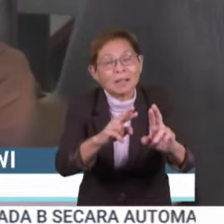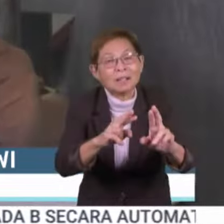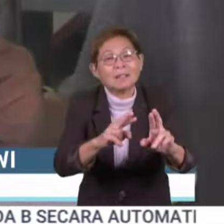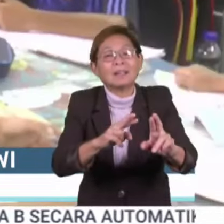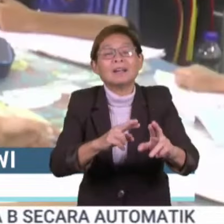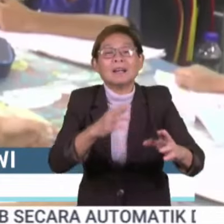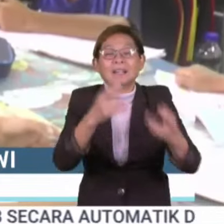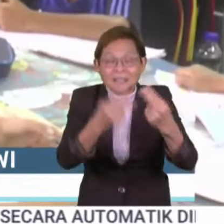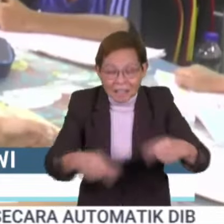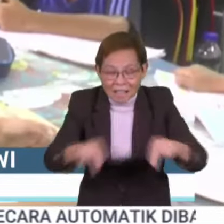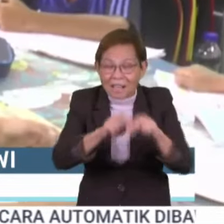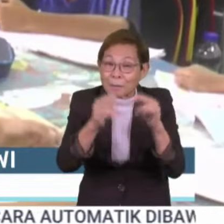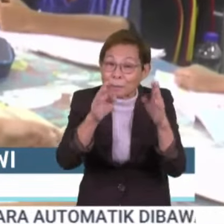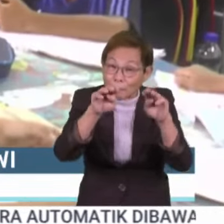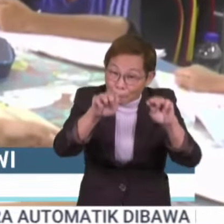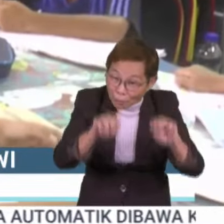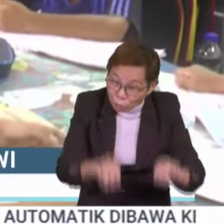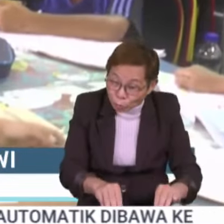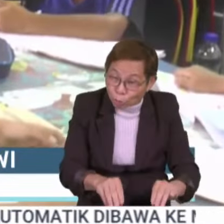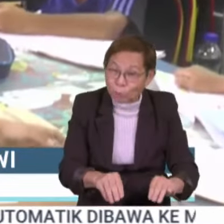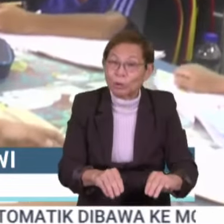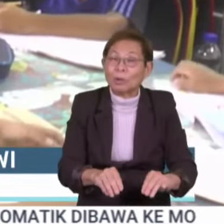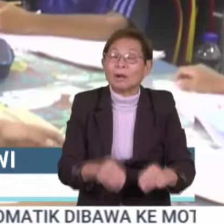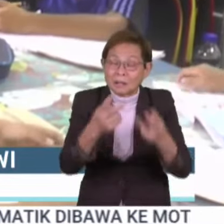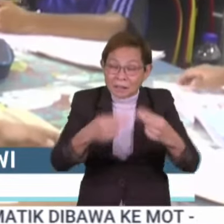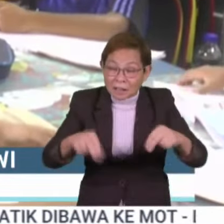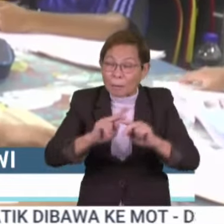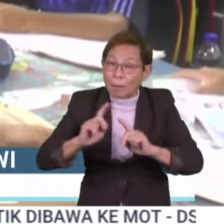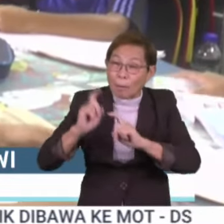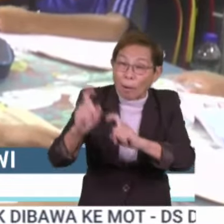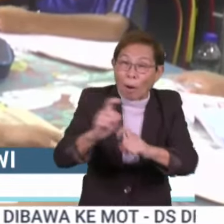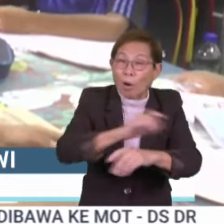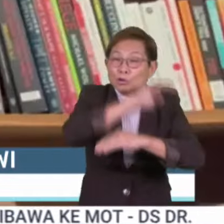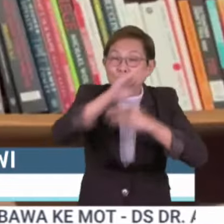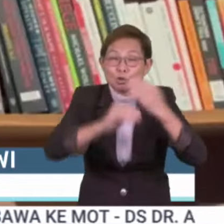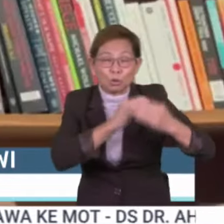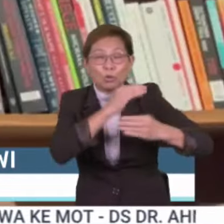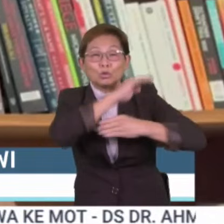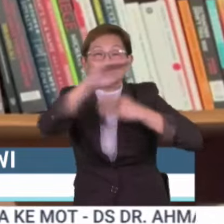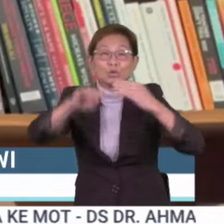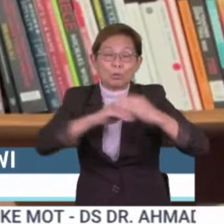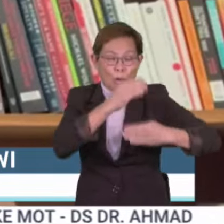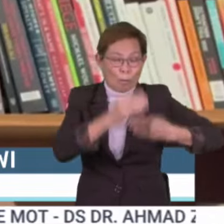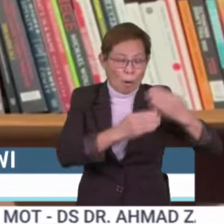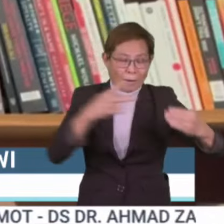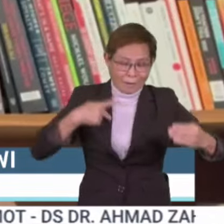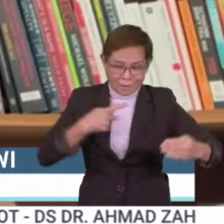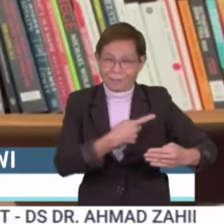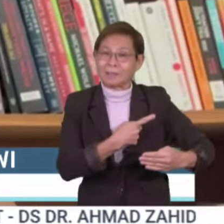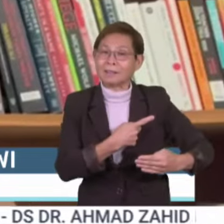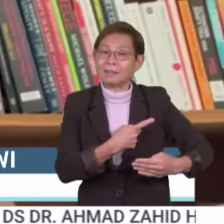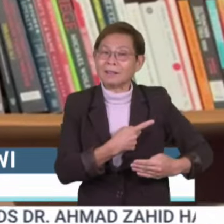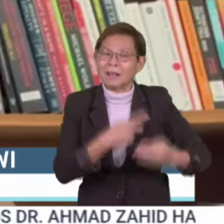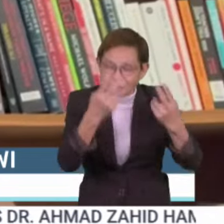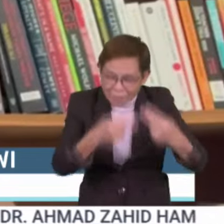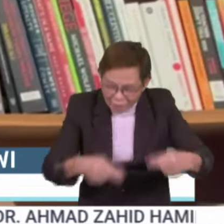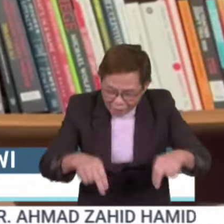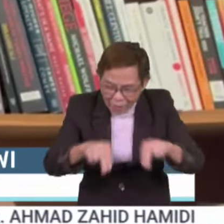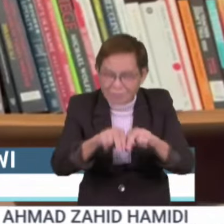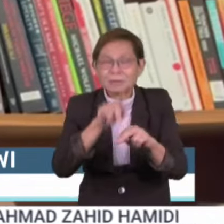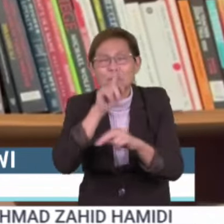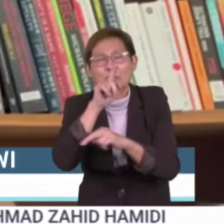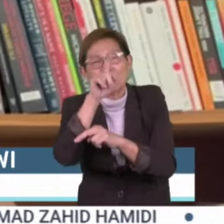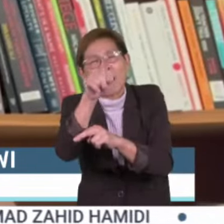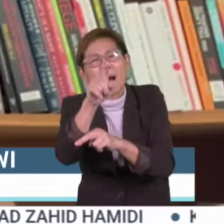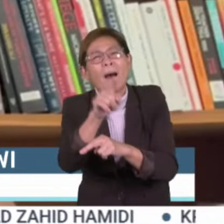supaya nilai-nilai yang memberikan suluhan kepada perwatakan karakter kita adalah nilai-nilai yang sebenarnya